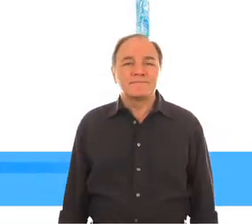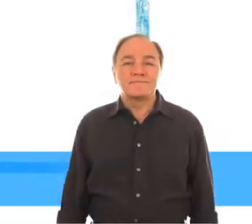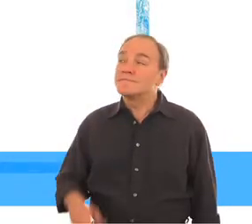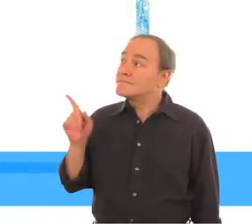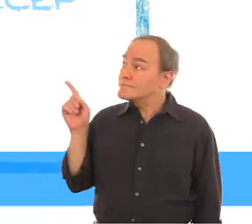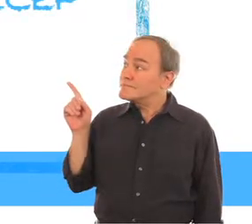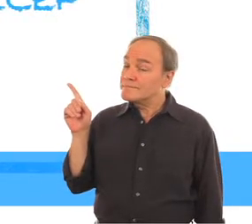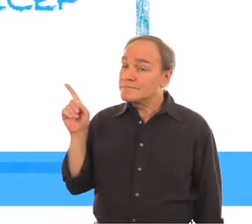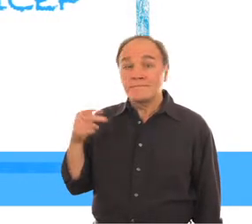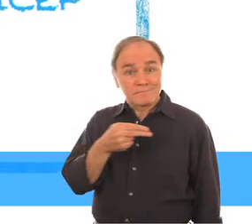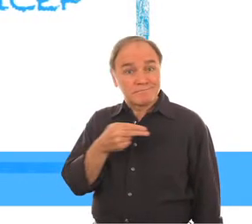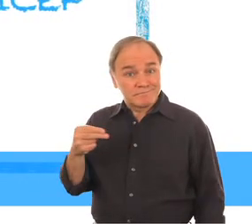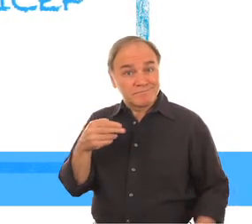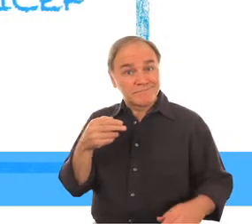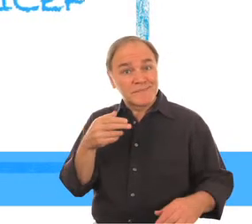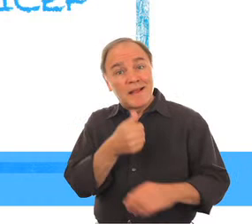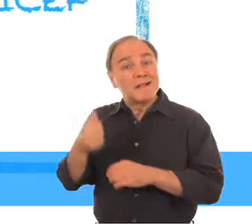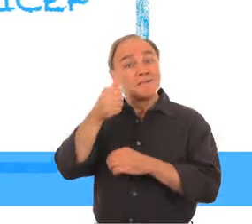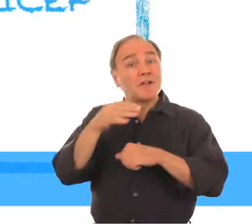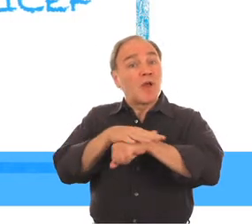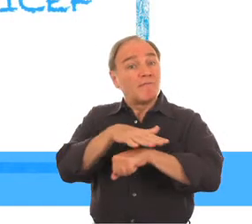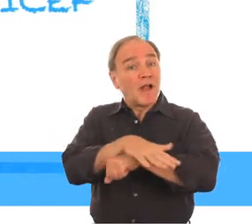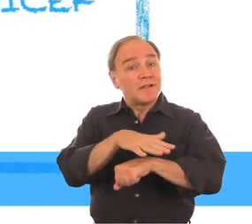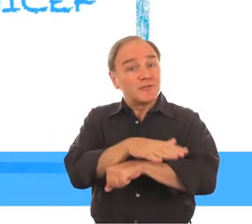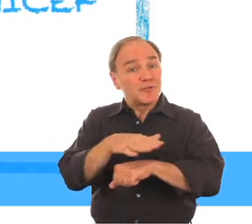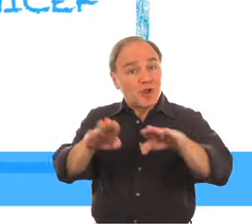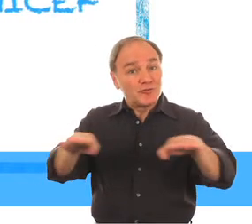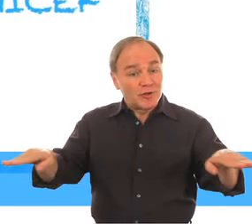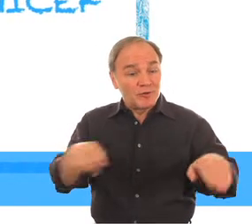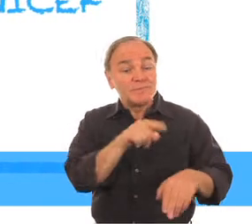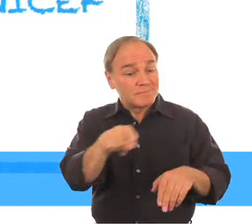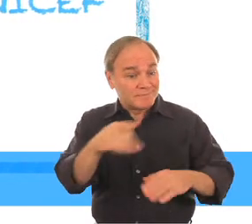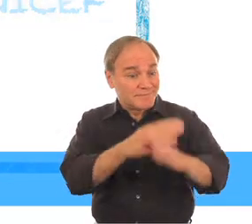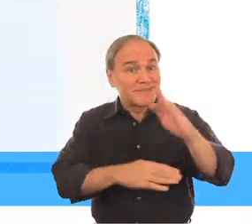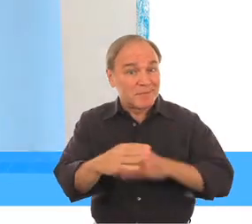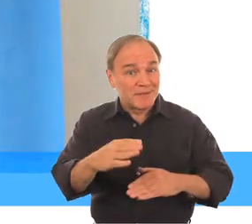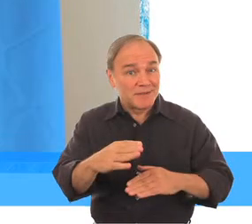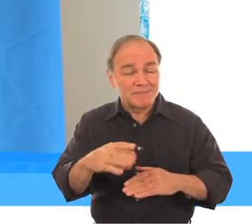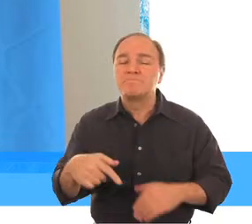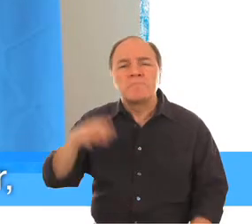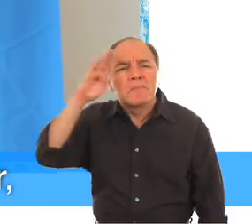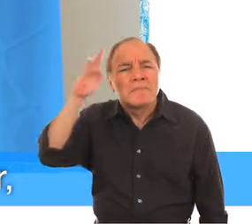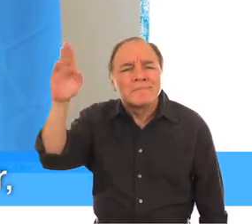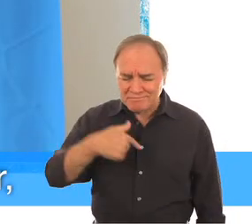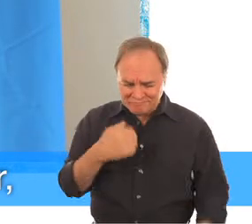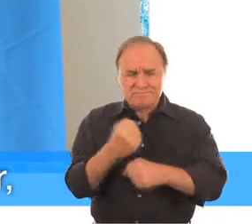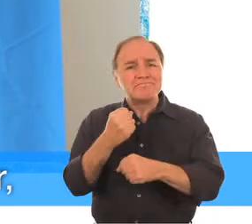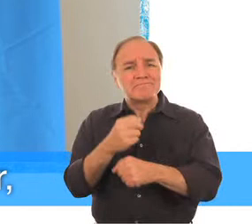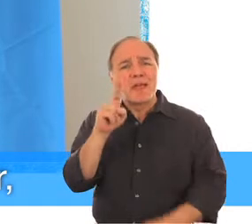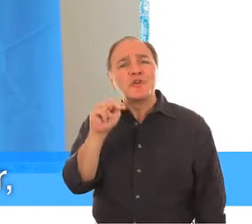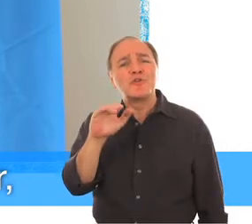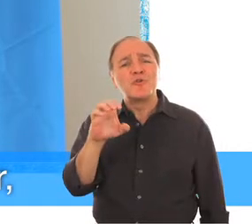Et Rosangela Berman-Biller, conseillère principale sur les questions relatives aux enfants handicapés, UNICEF. Bonjour, je suis